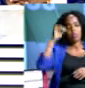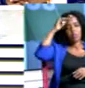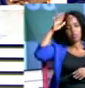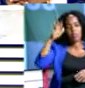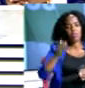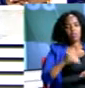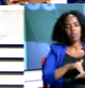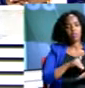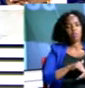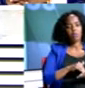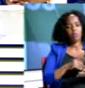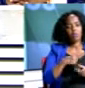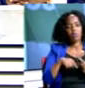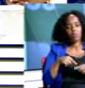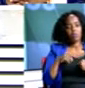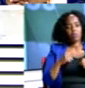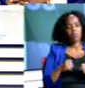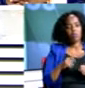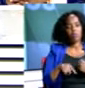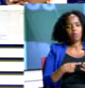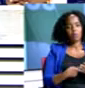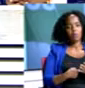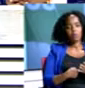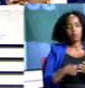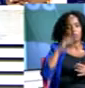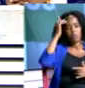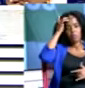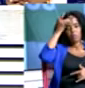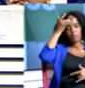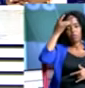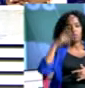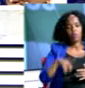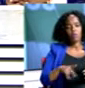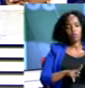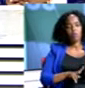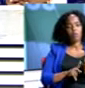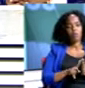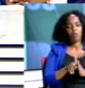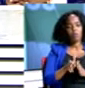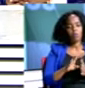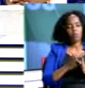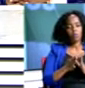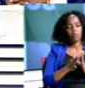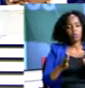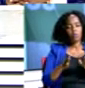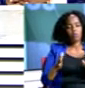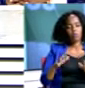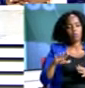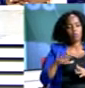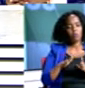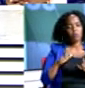de david terdu fudanda garu iben corona jinnkuni mallatto ni sa gurguddan wan sadid